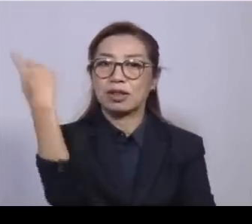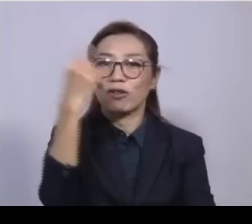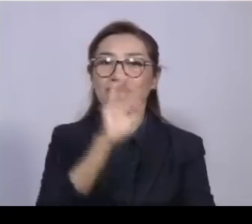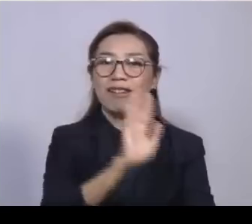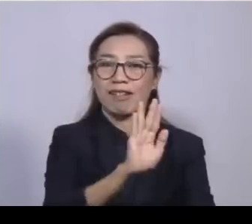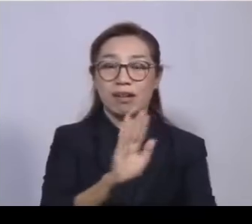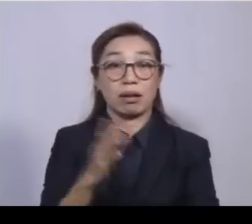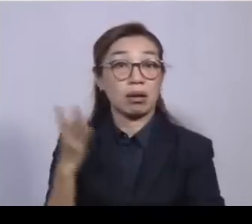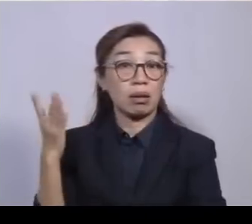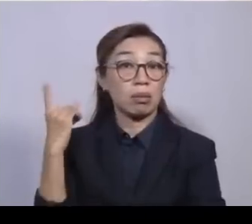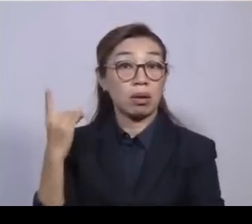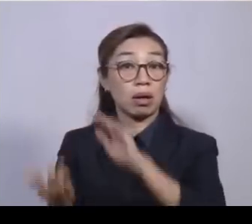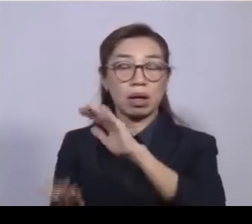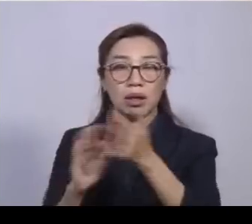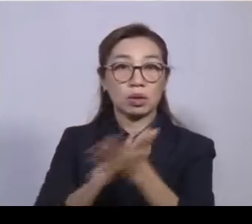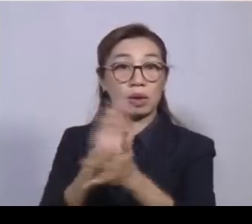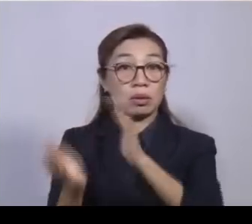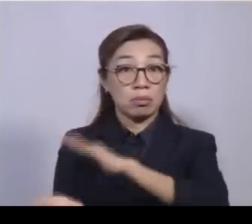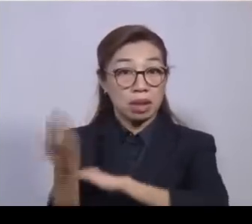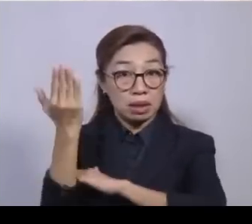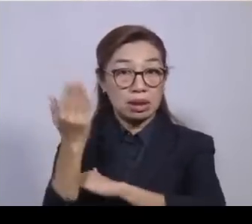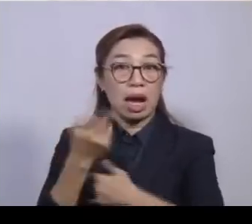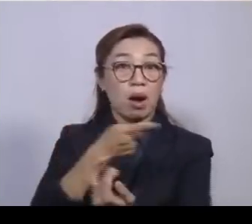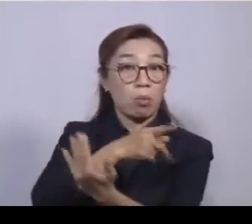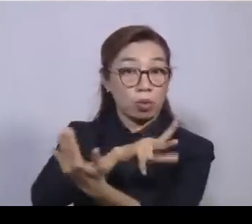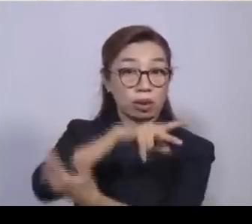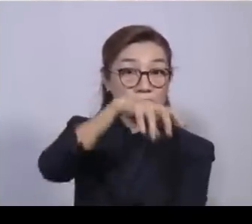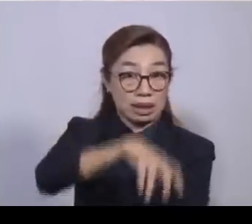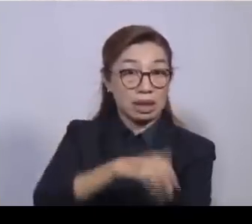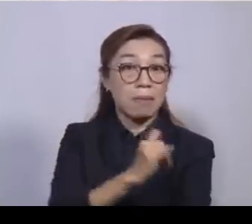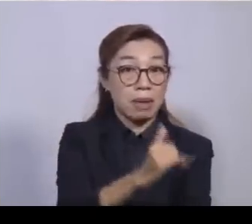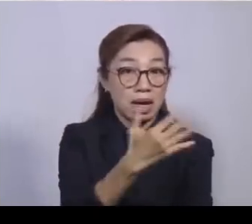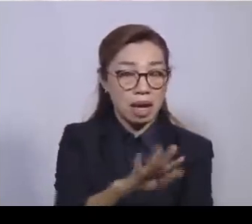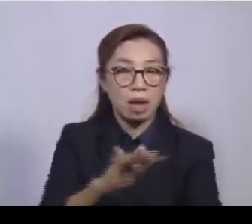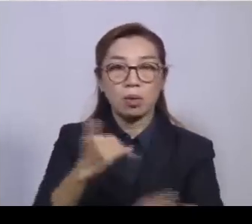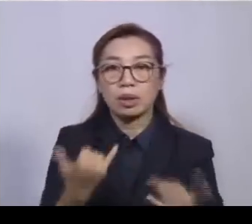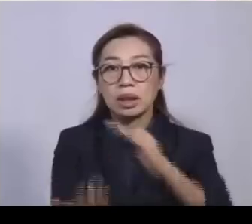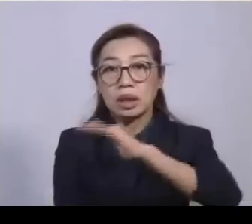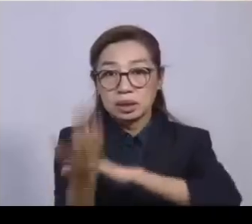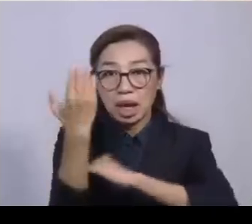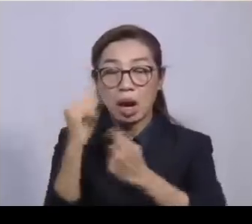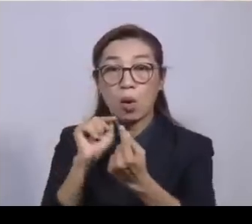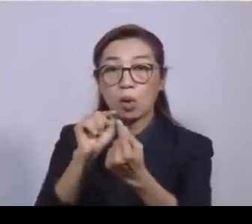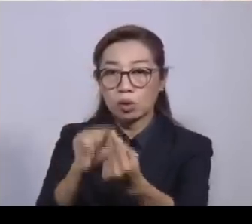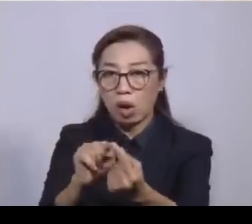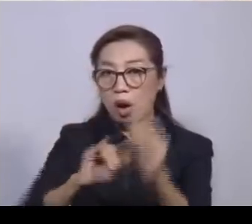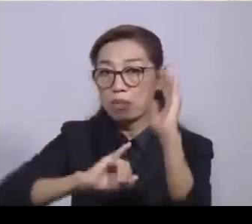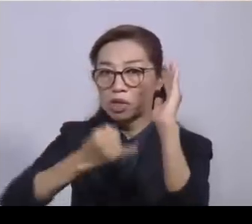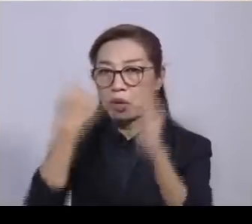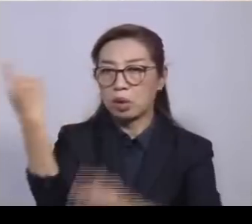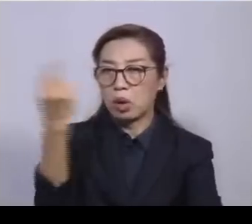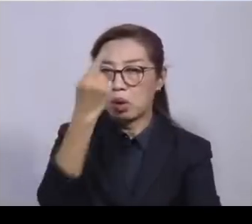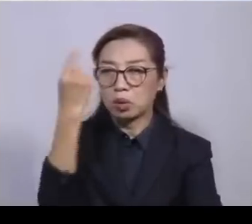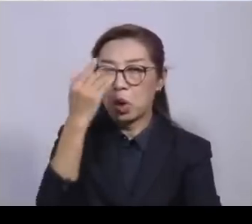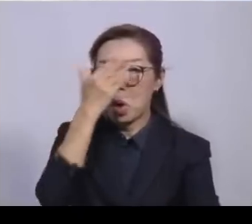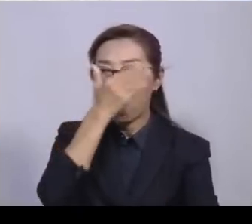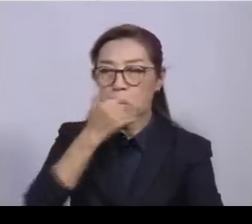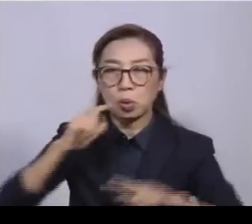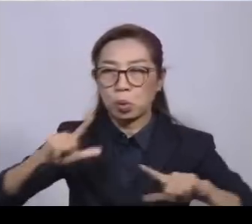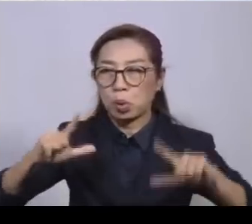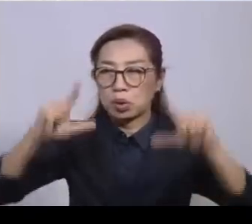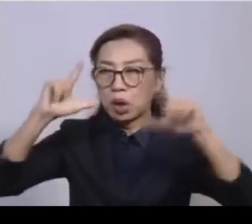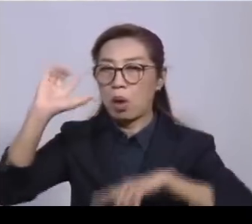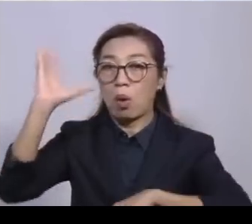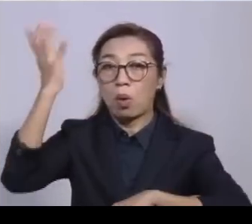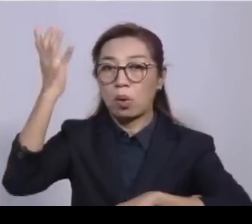ที่เมื่อวานนี้ไปในพื้นที่ของจังหวัดภูเก็ตเช้าวันนี้ไปในอีก 1พื้นที่จังหวัดท่องเที่ยวที่สวยงามติดอันดับโลกนะครับ